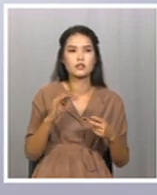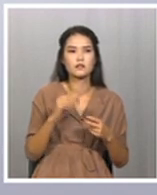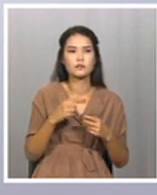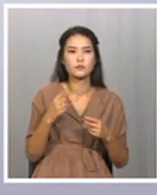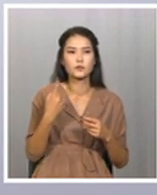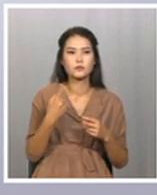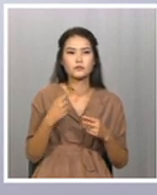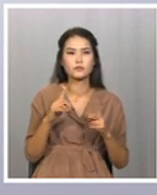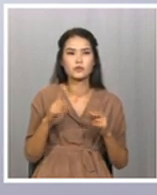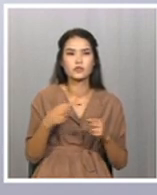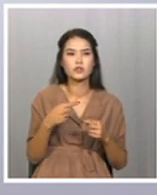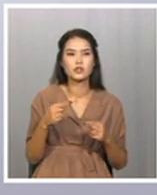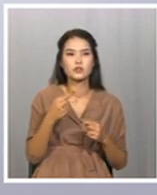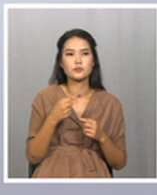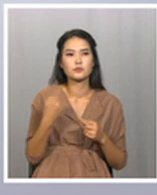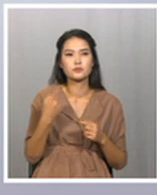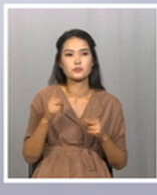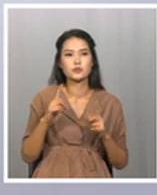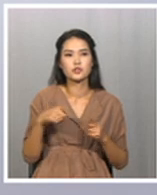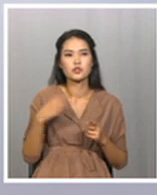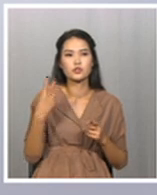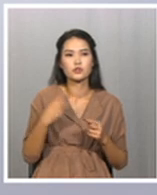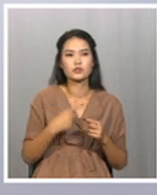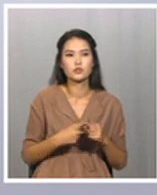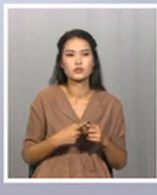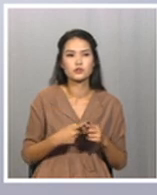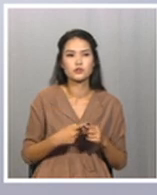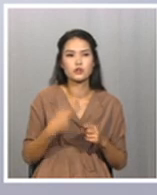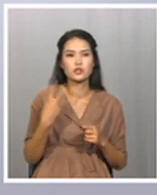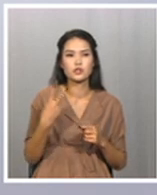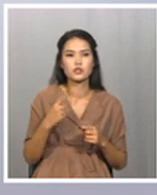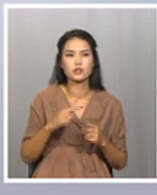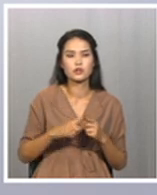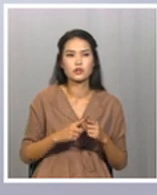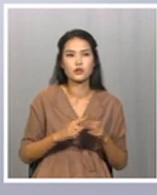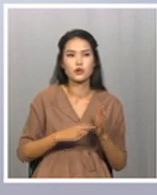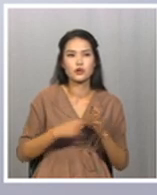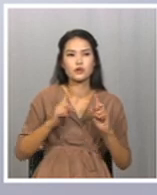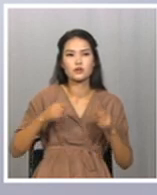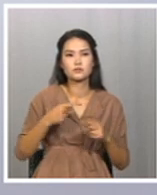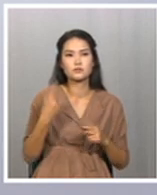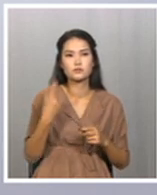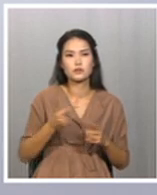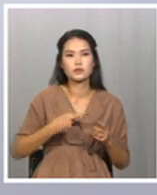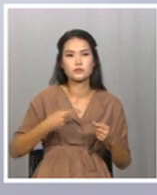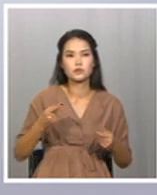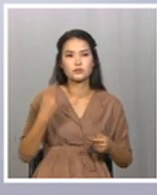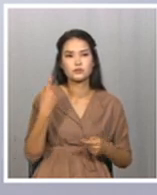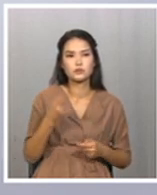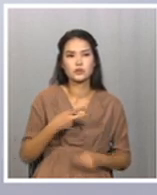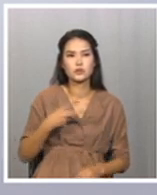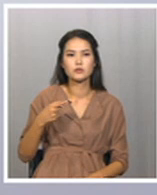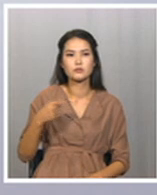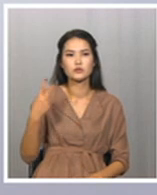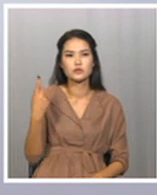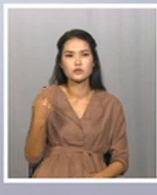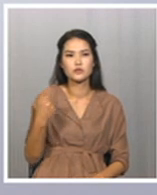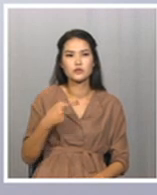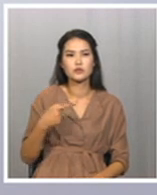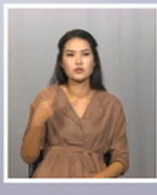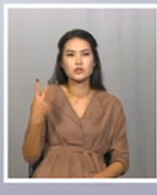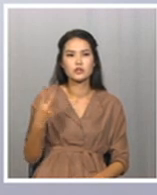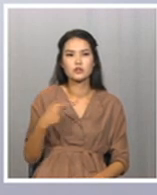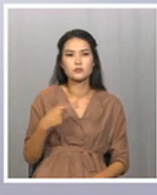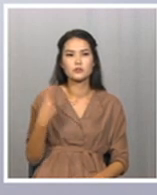орнына минус 1-ді қойып функцияның мәнін есептейік. Минус 1-дің кубы қосылған 2 көбейтілген минус 1, минус 1 тең